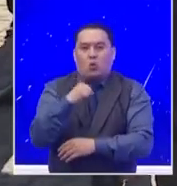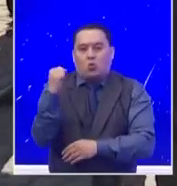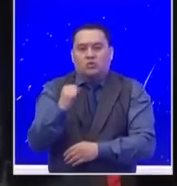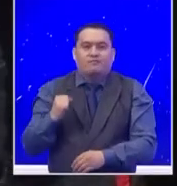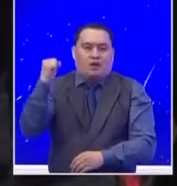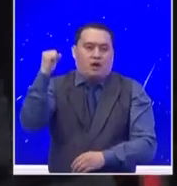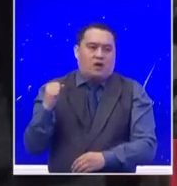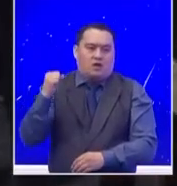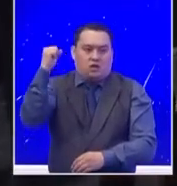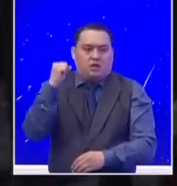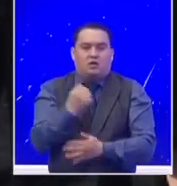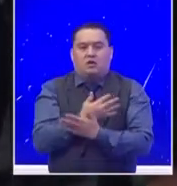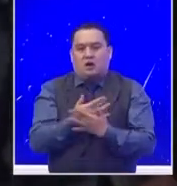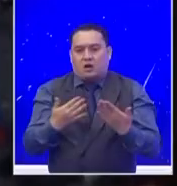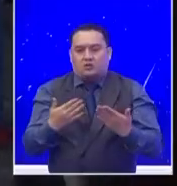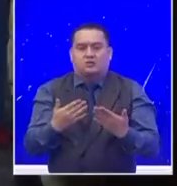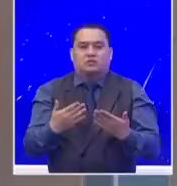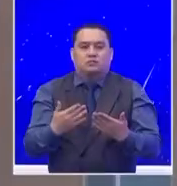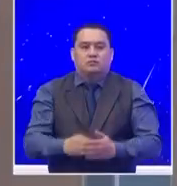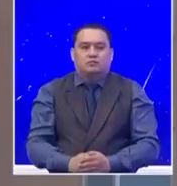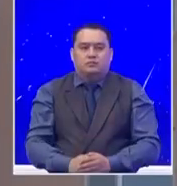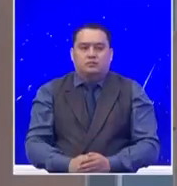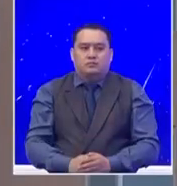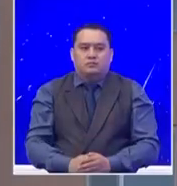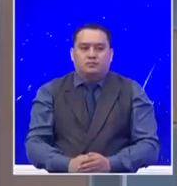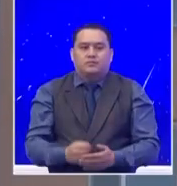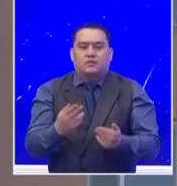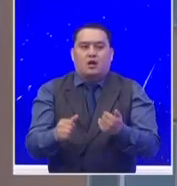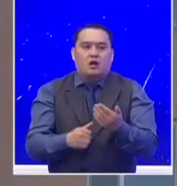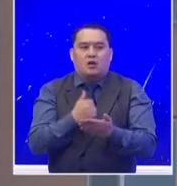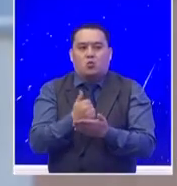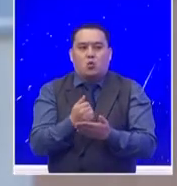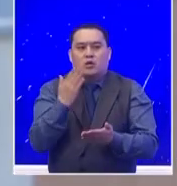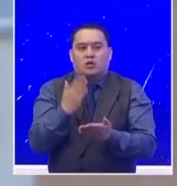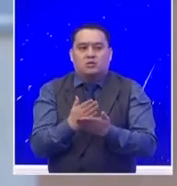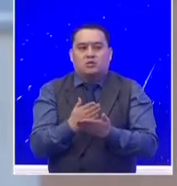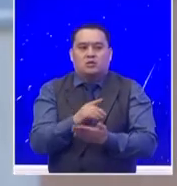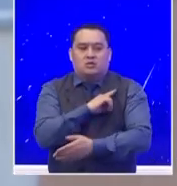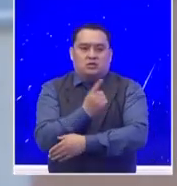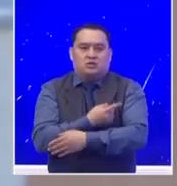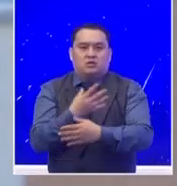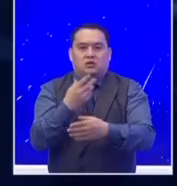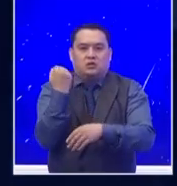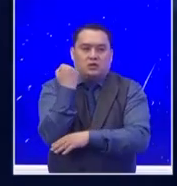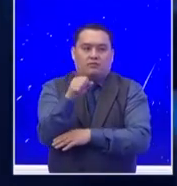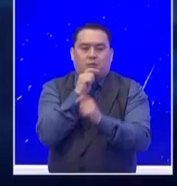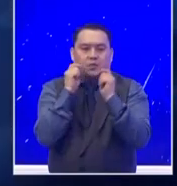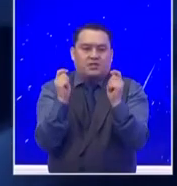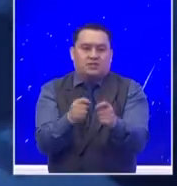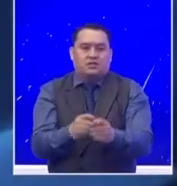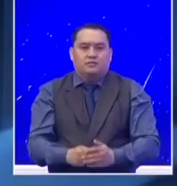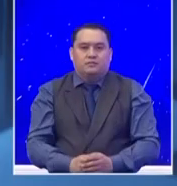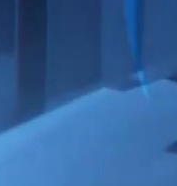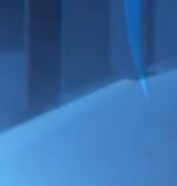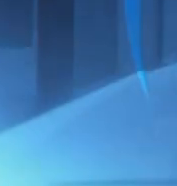гири, армрестлингу, лазанию по столбу за подарком. И да, у этого участника все-таки хватило сил забрать свой приз. Ильяман Раймбеков,